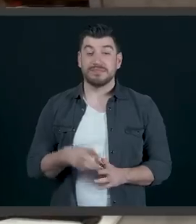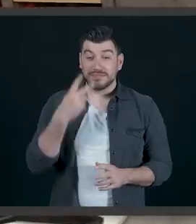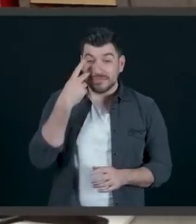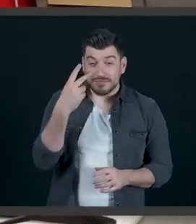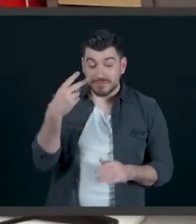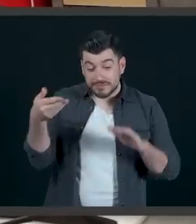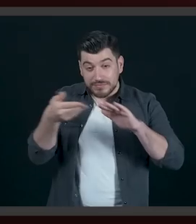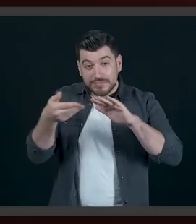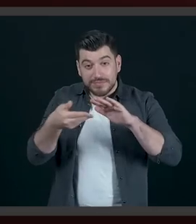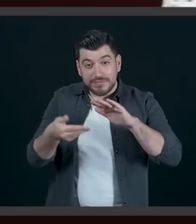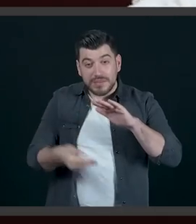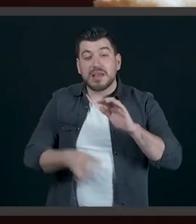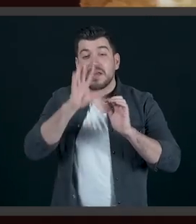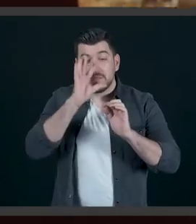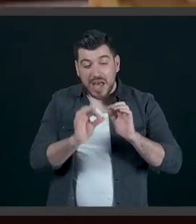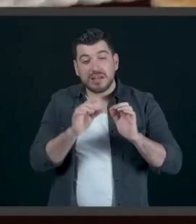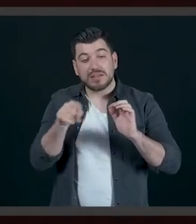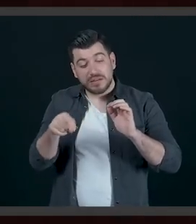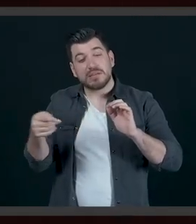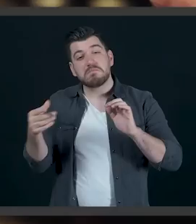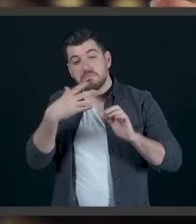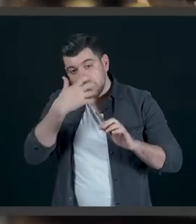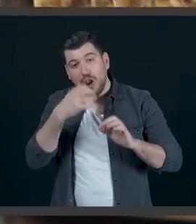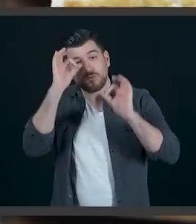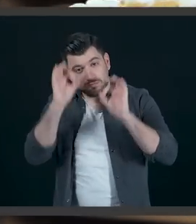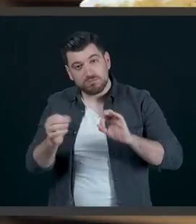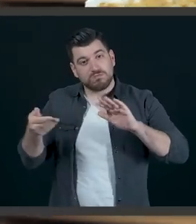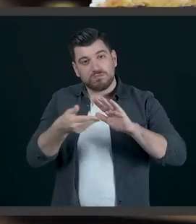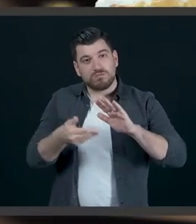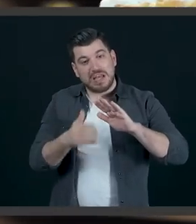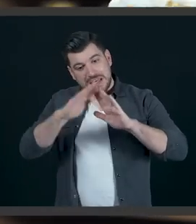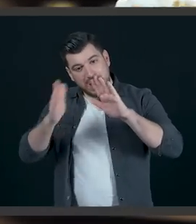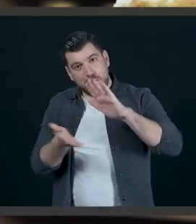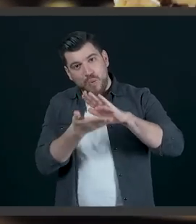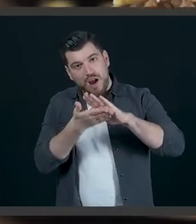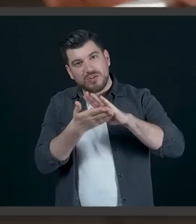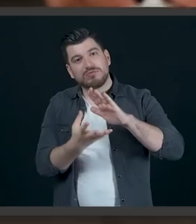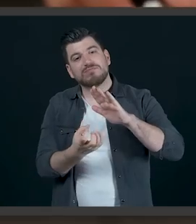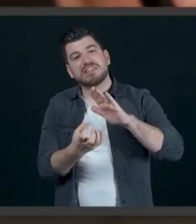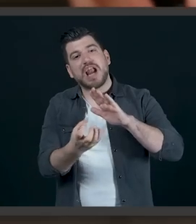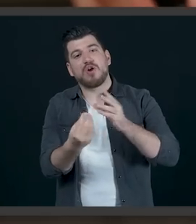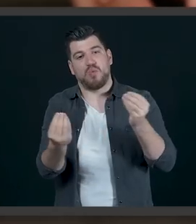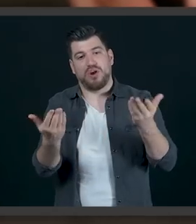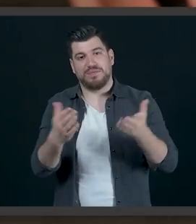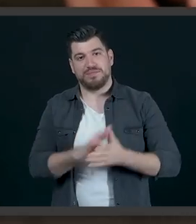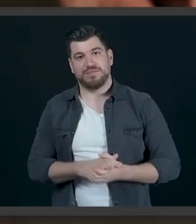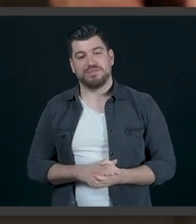Το βλέπεις, φιλαράκο μου. Έχει αληθινό μήλο. Έχει γίνει τραγανό από κάτω. Θες να σου γυρίσω? Κοίτα εδώ.